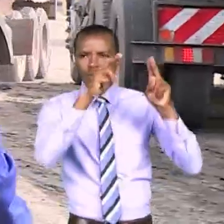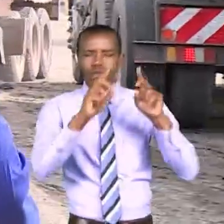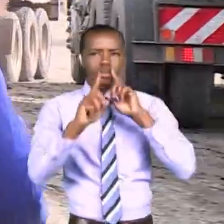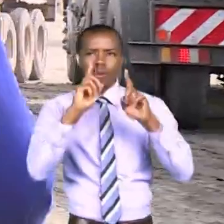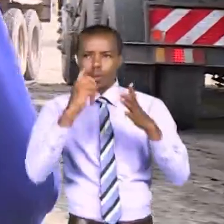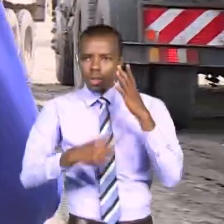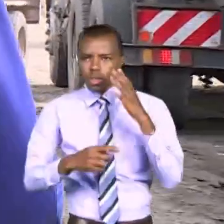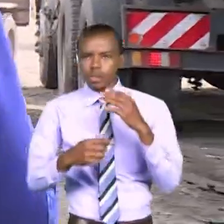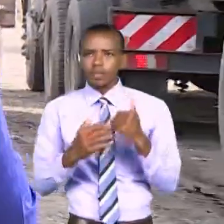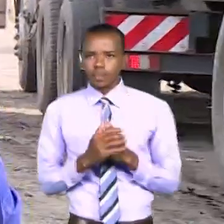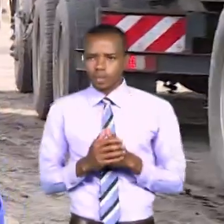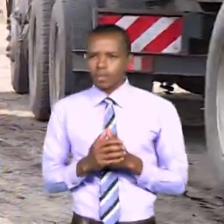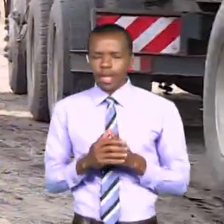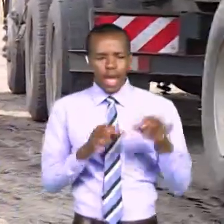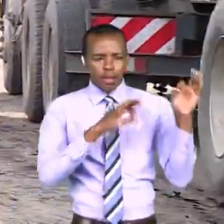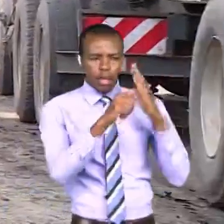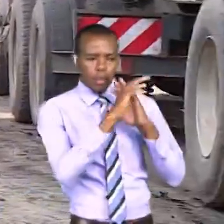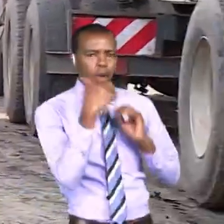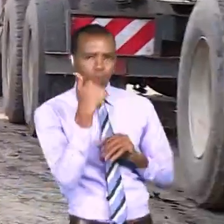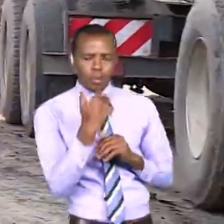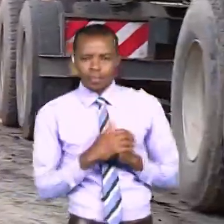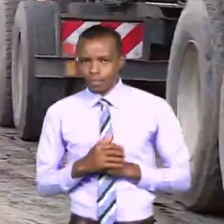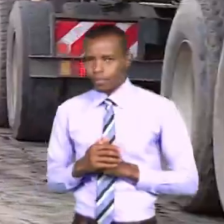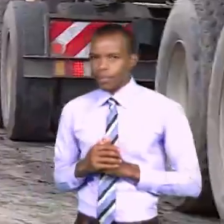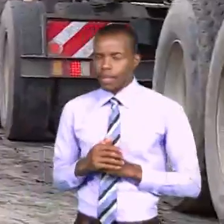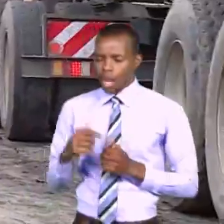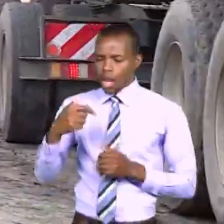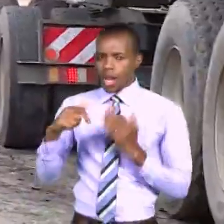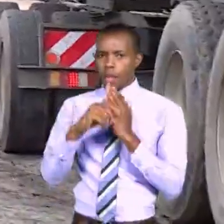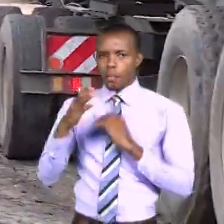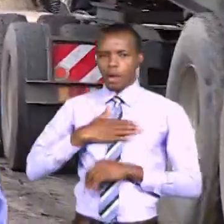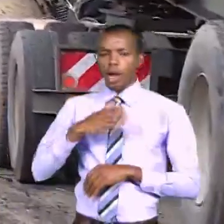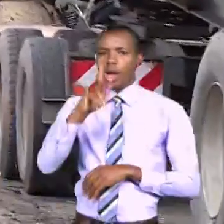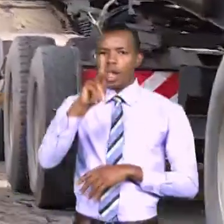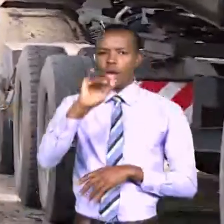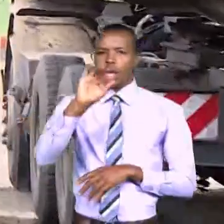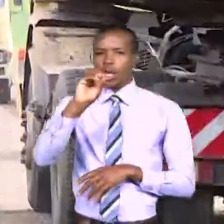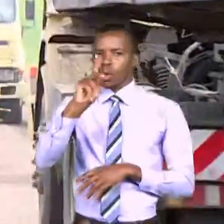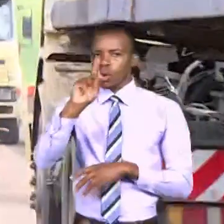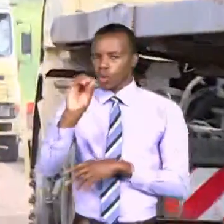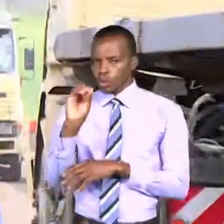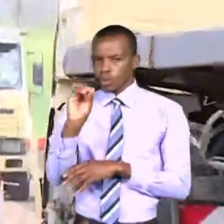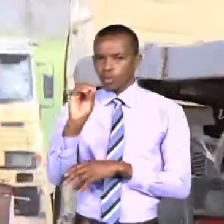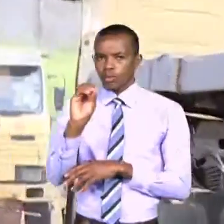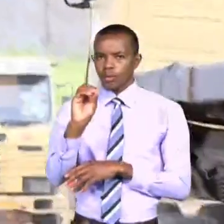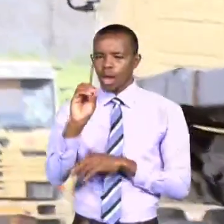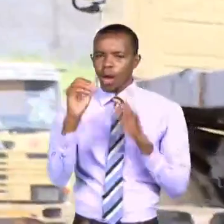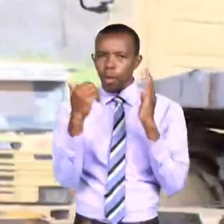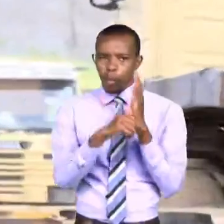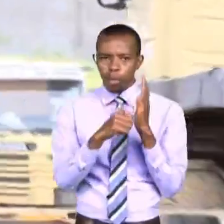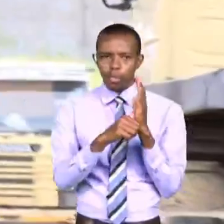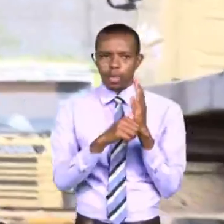utazungumza, alafu unieleza jina lako, alafu unieleza. Naitwa Boniface Kioko. Alafu shida yenye